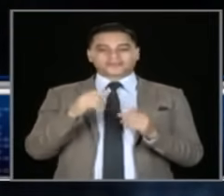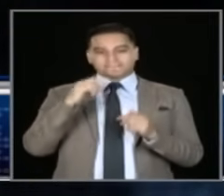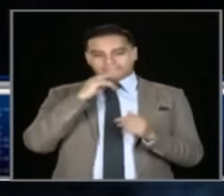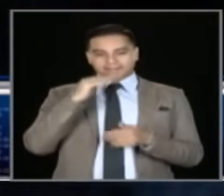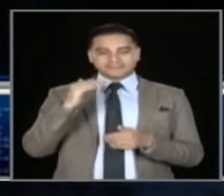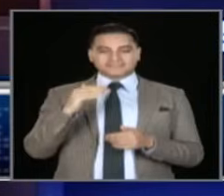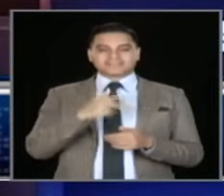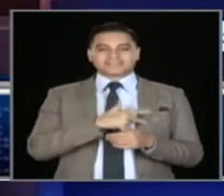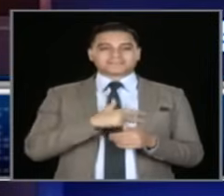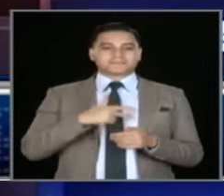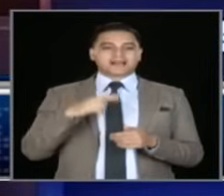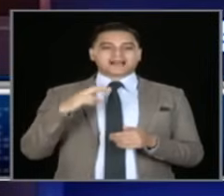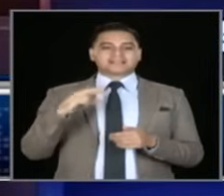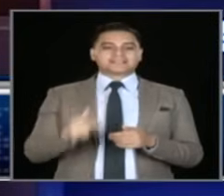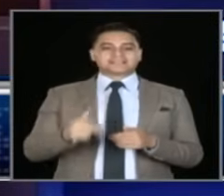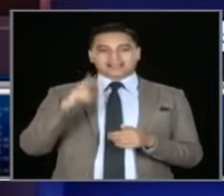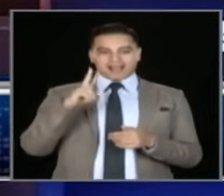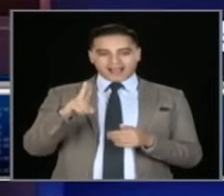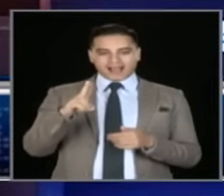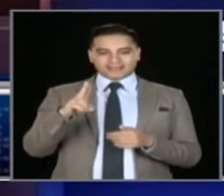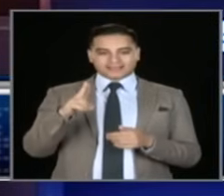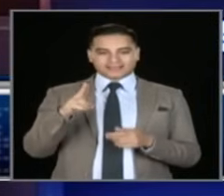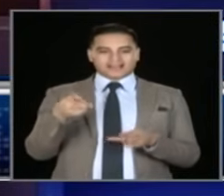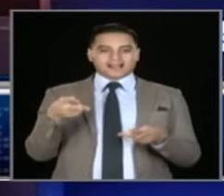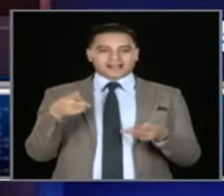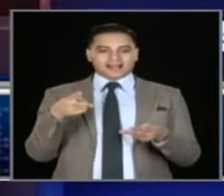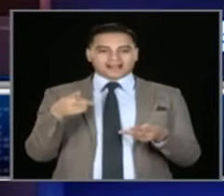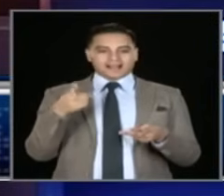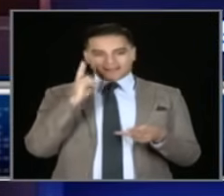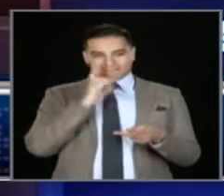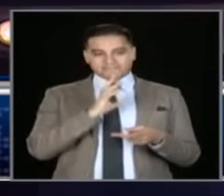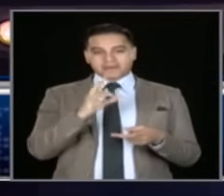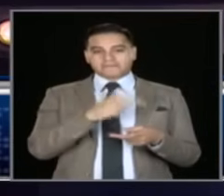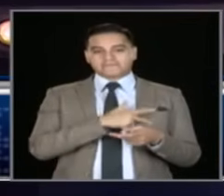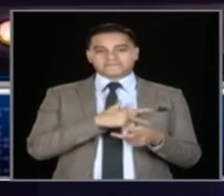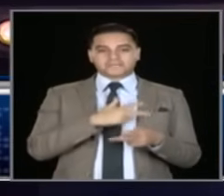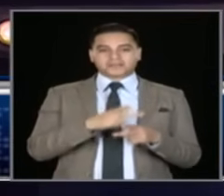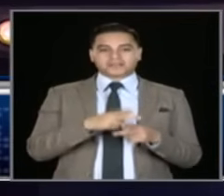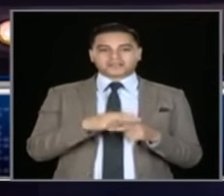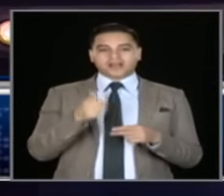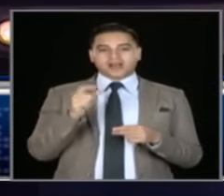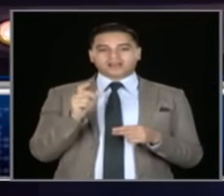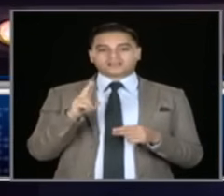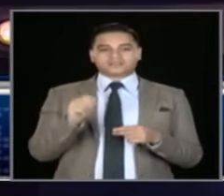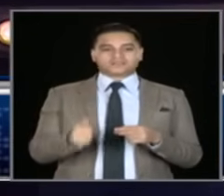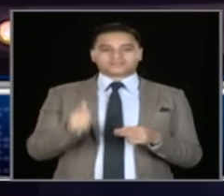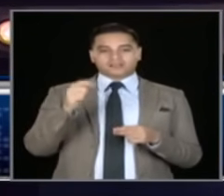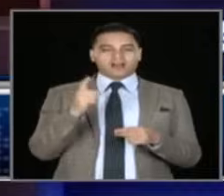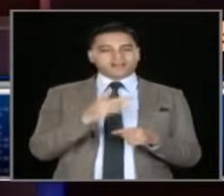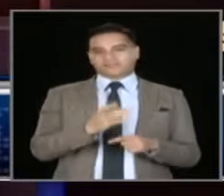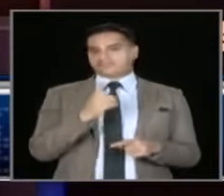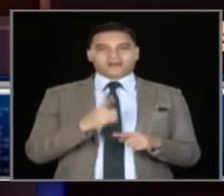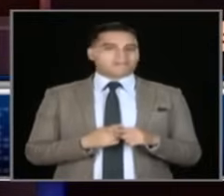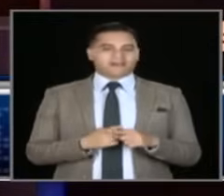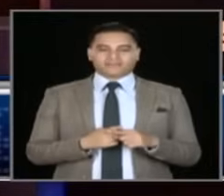فوزية. انتصار. انتصار إجابة